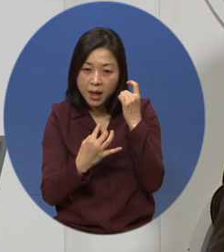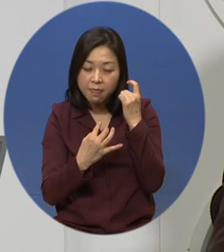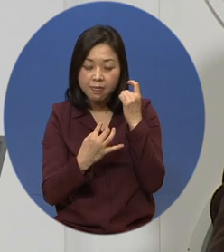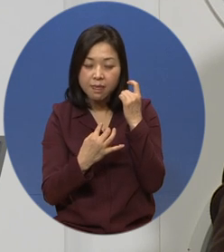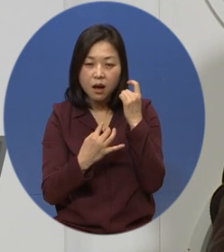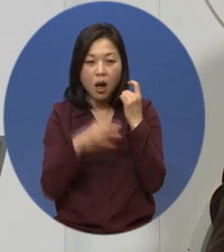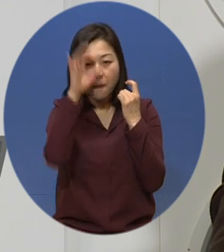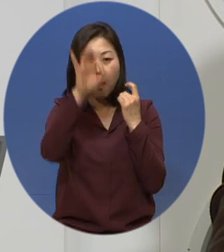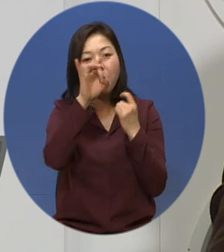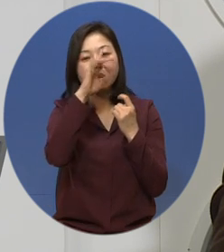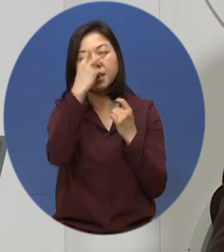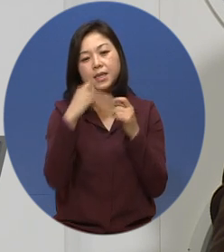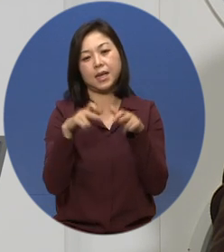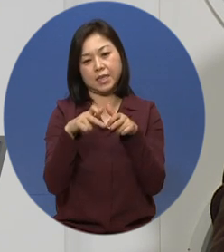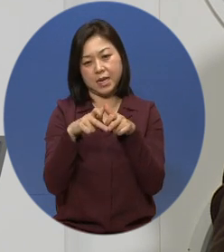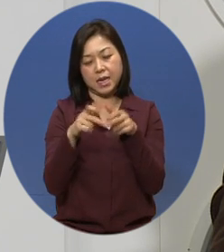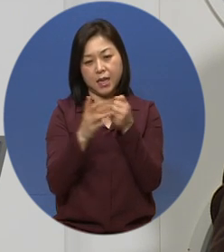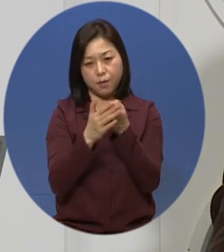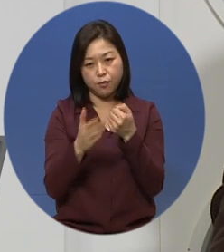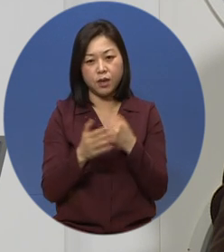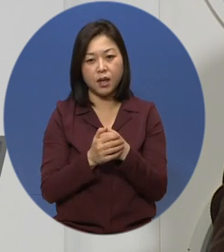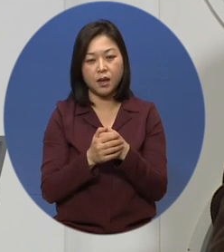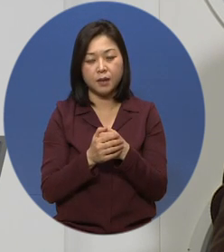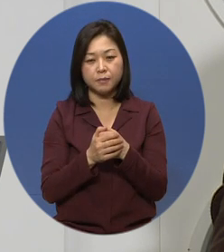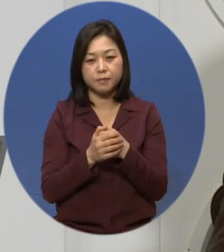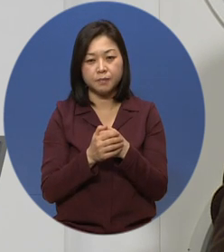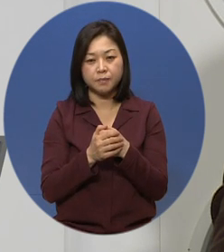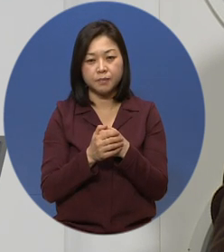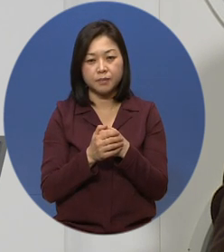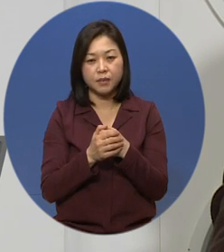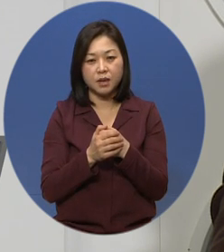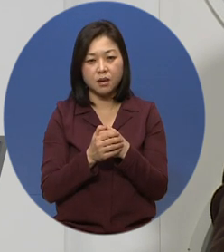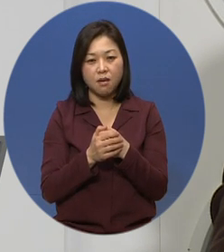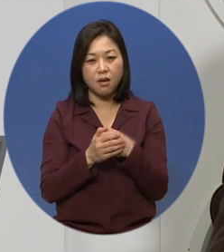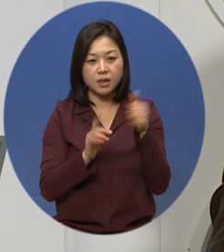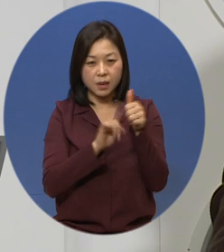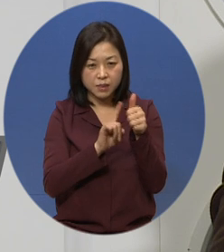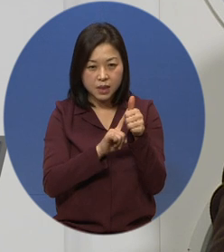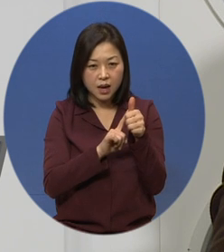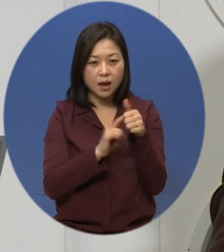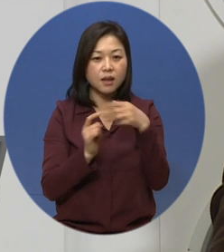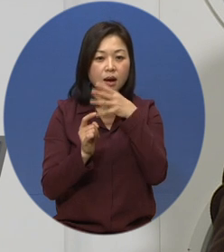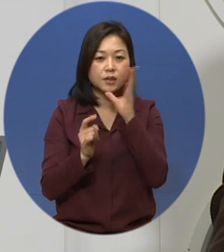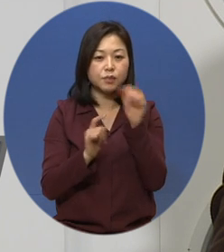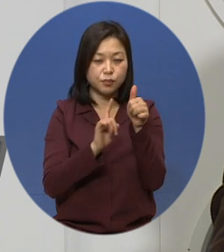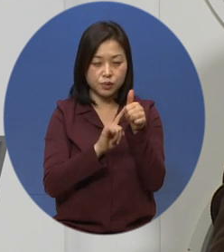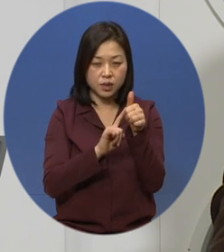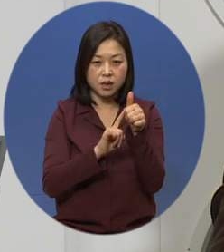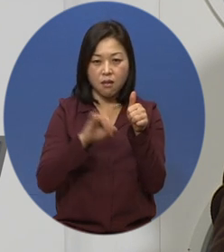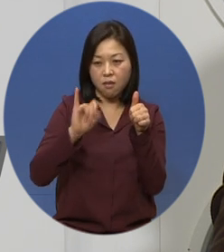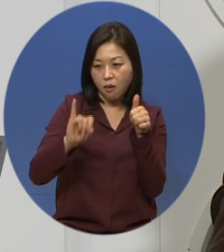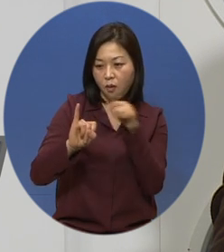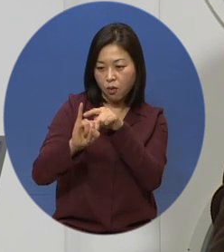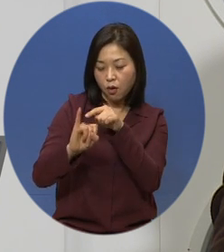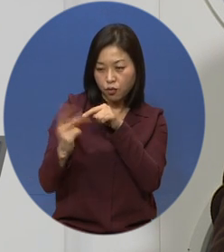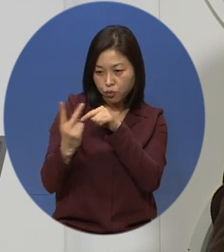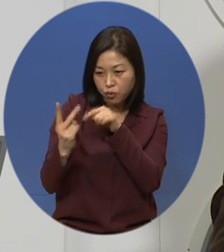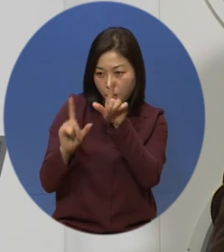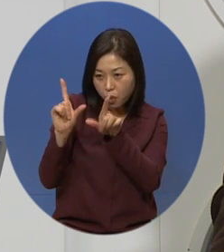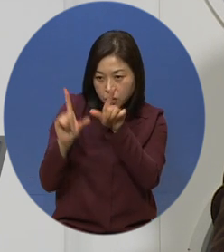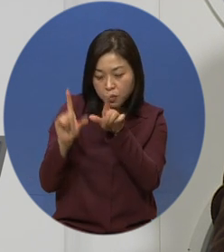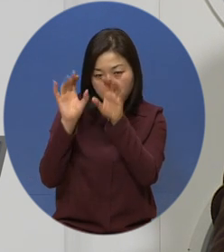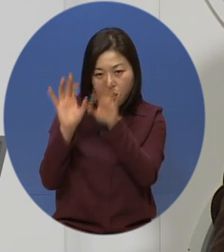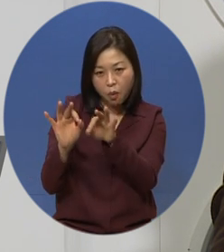보지 못하니까 2 남자분이 나이가 드신 분이 에 듣고 아 너무 감동